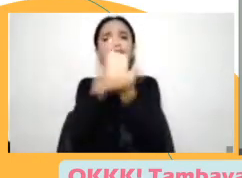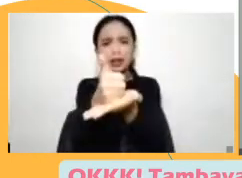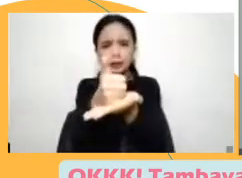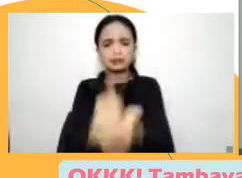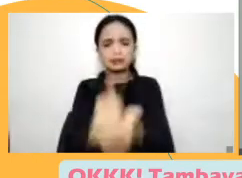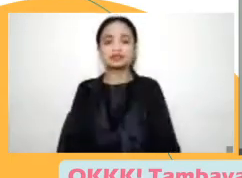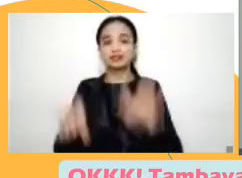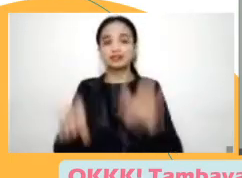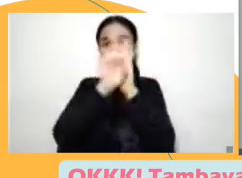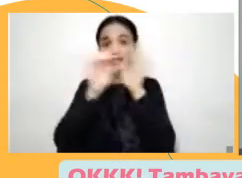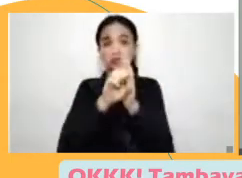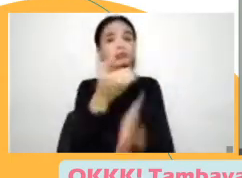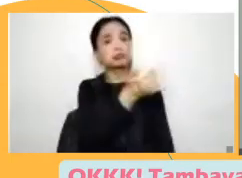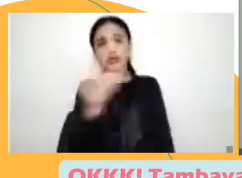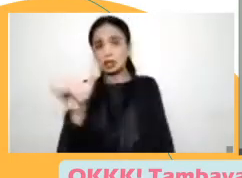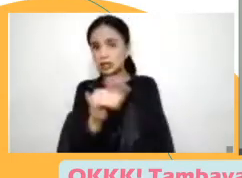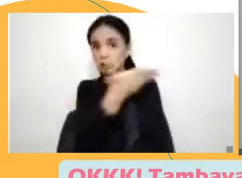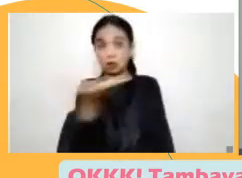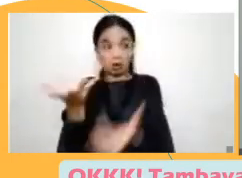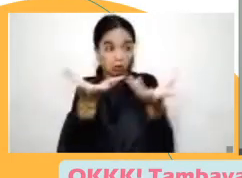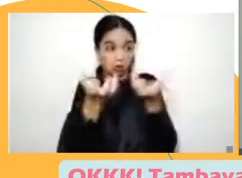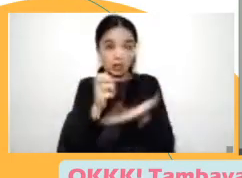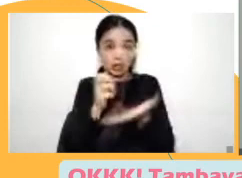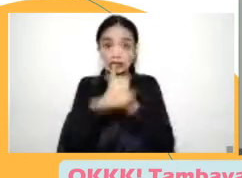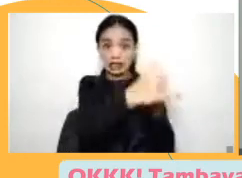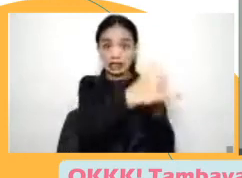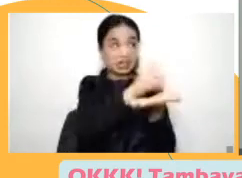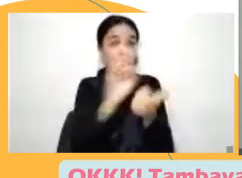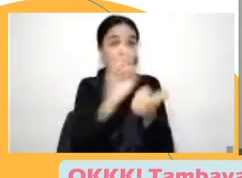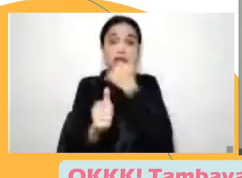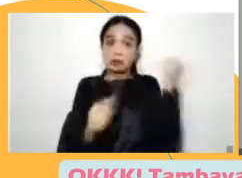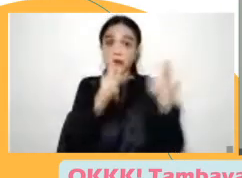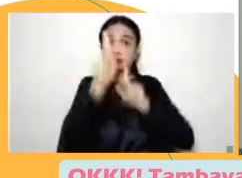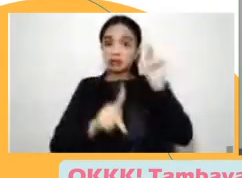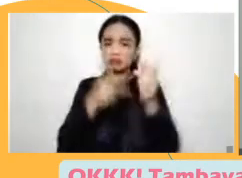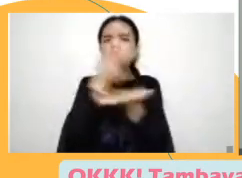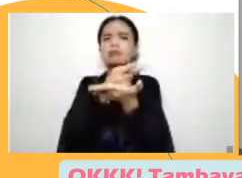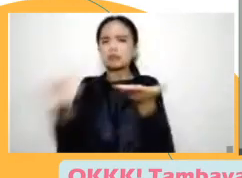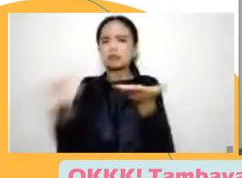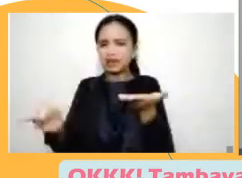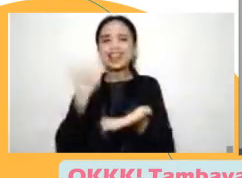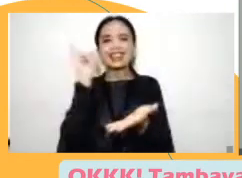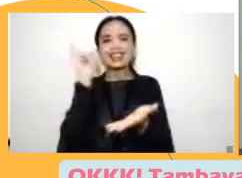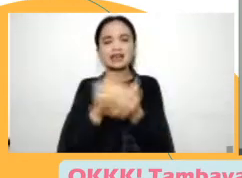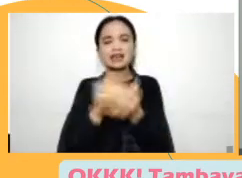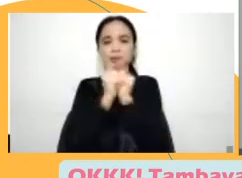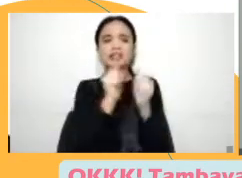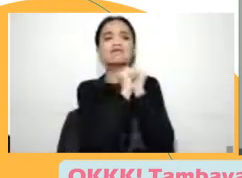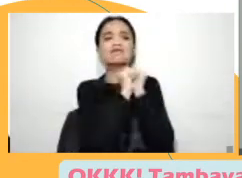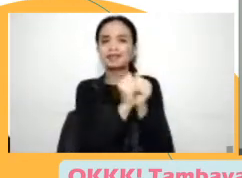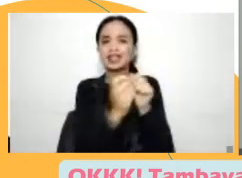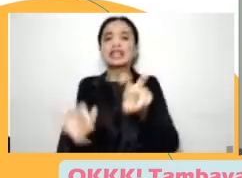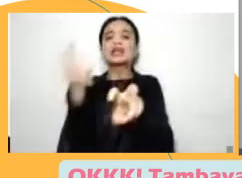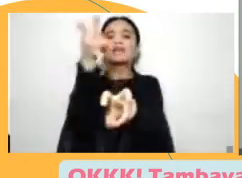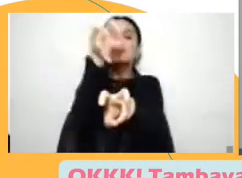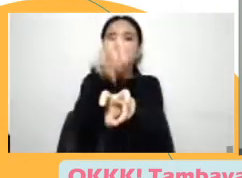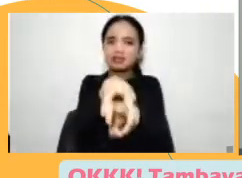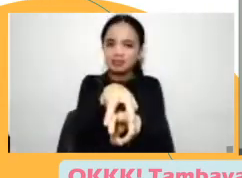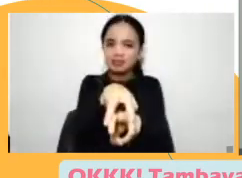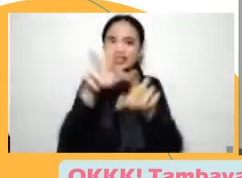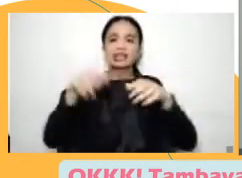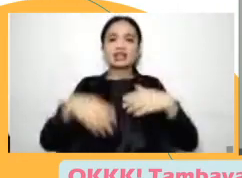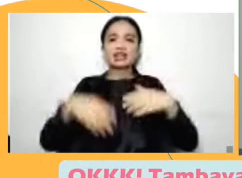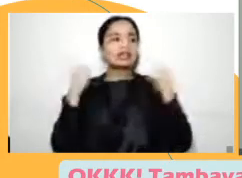Tulad mo rin na gusto mong tumulong pag may iba namang nadadapa. So, that's solidarity, that's empathy, that's compassion, which